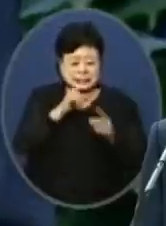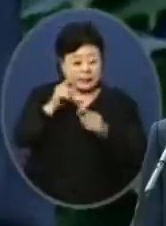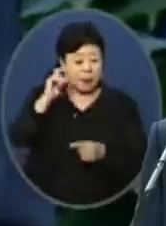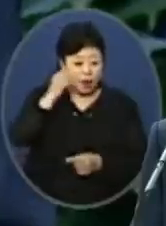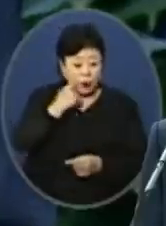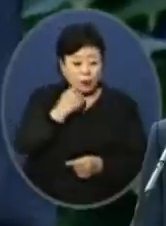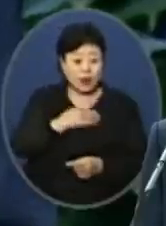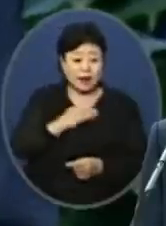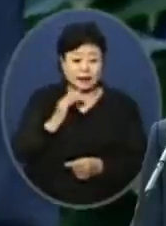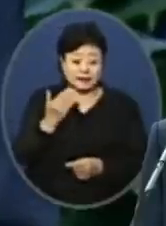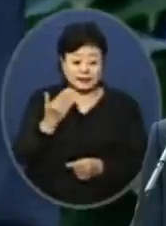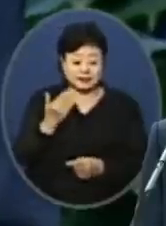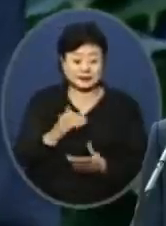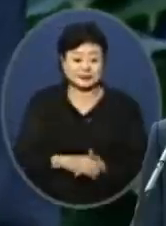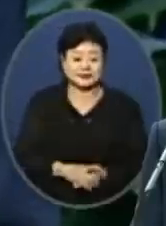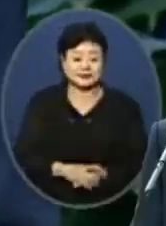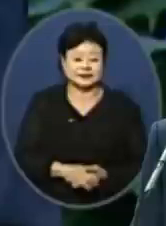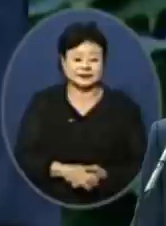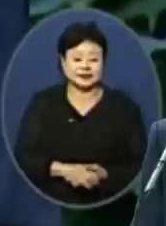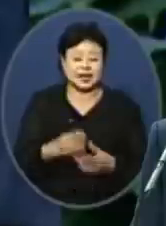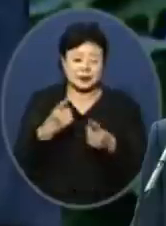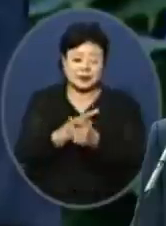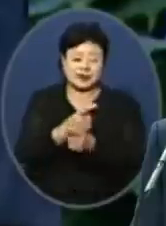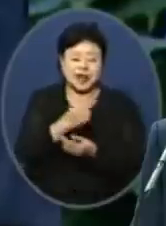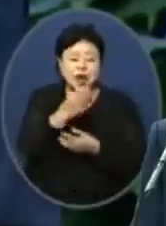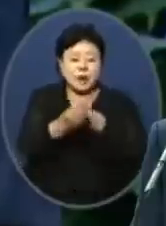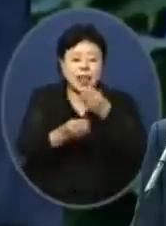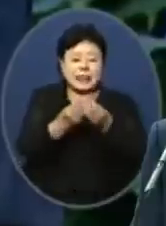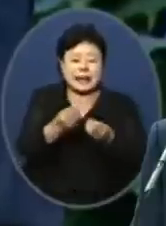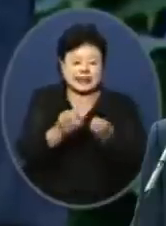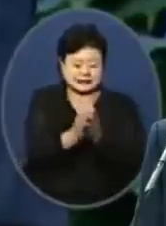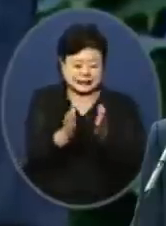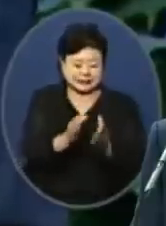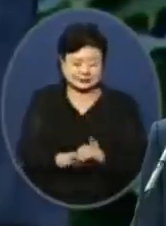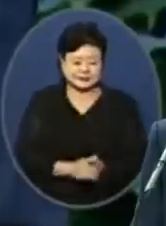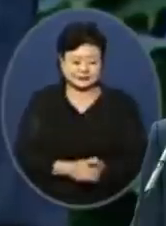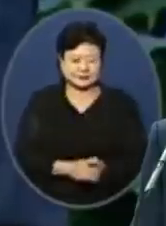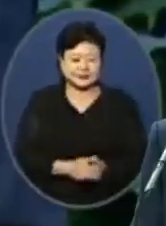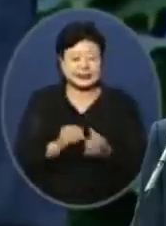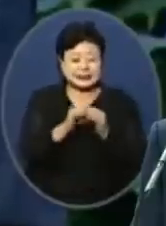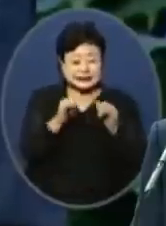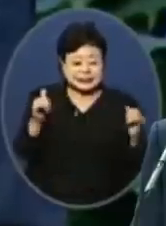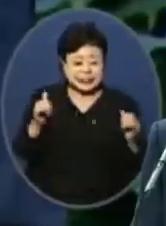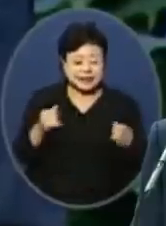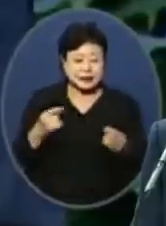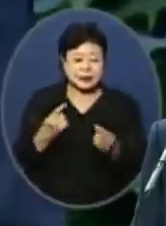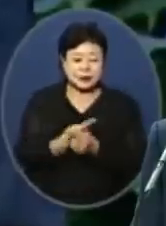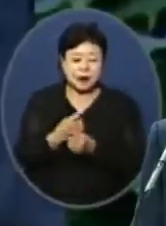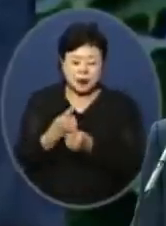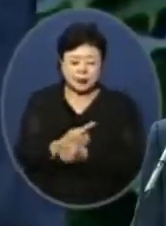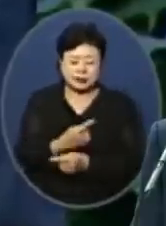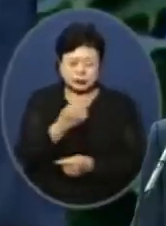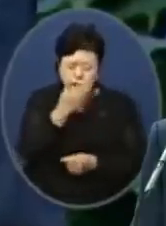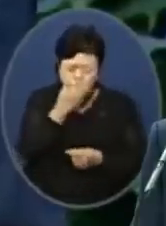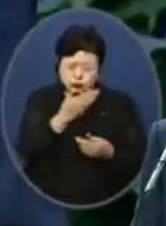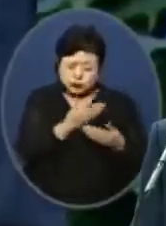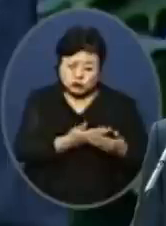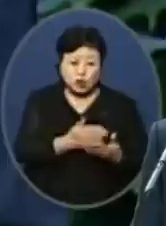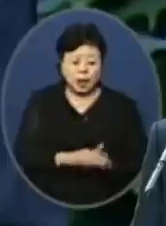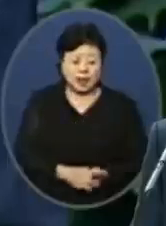어려움이 다가오니까 깨어지고 회개하기 시작한 것입니다. 사람이 깨어지는 것이 참 중요한데